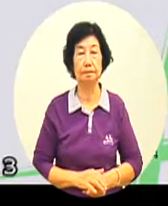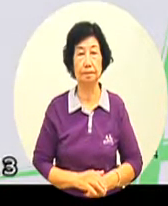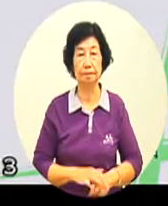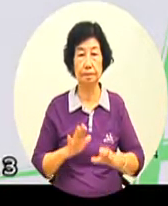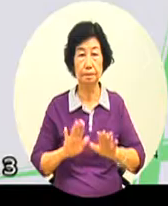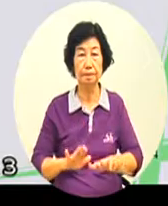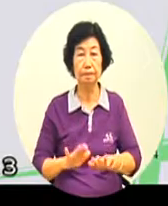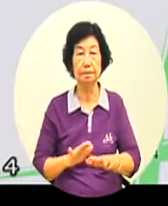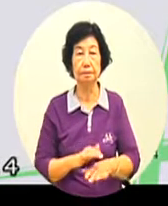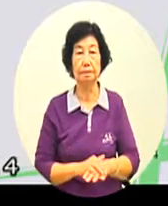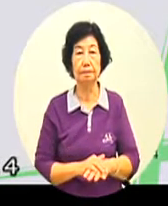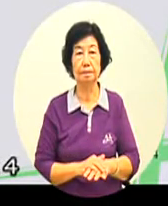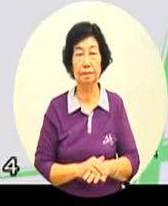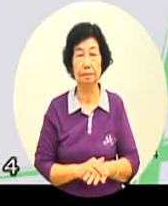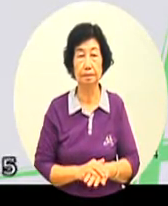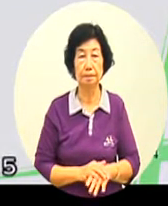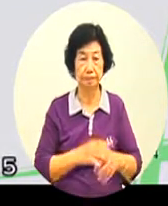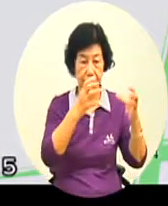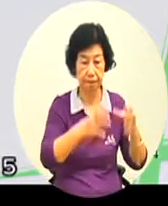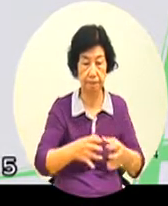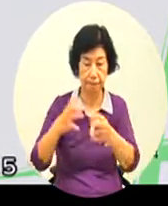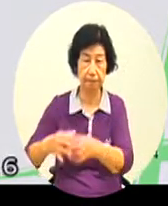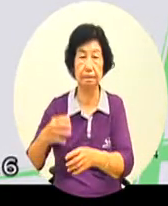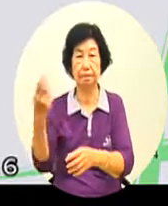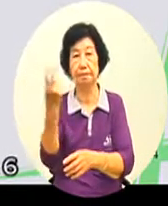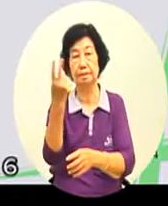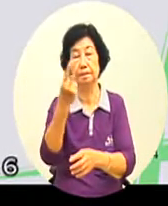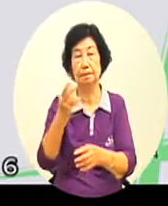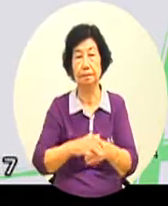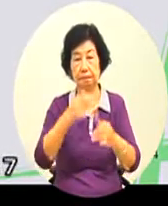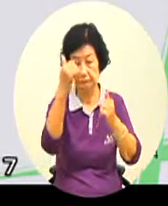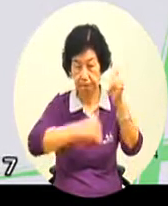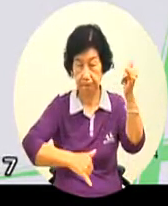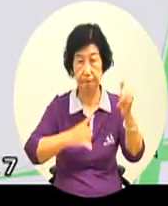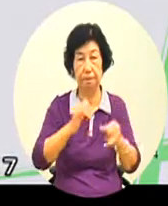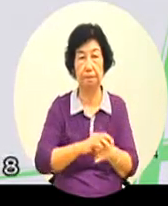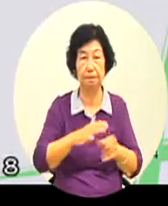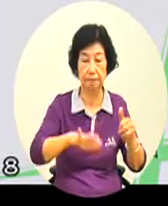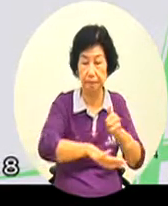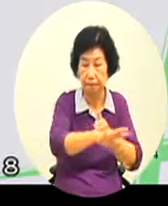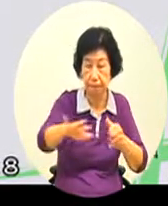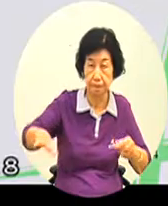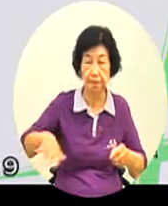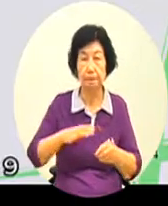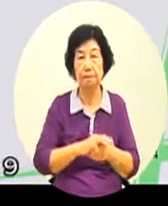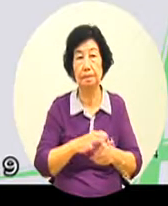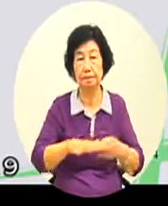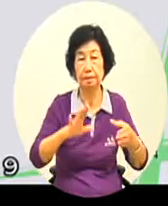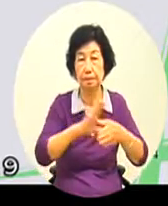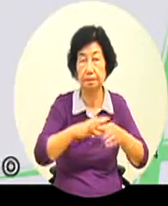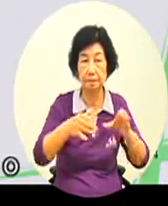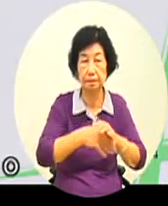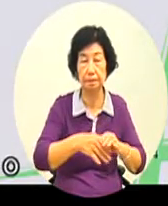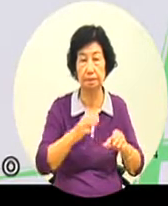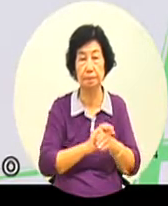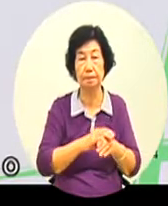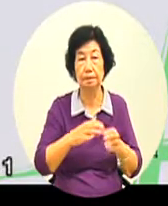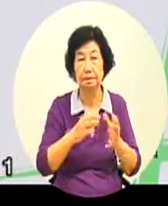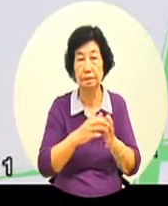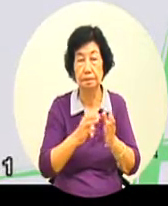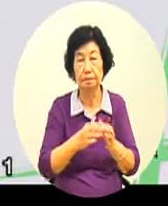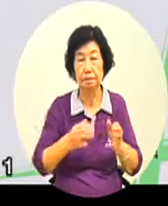前哈有2栋历史建筑哈，那以及广场，还有文化局所提供的图书馆，在这里作为一